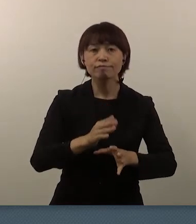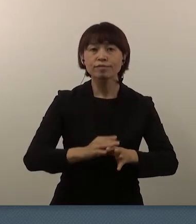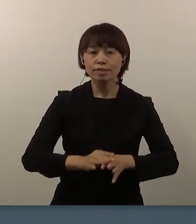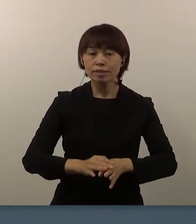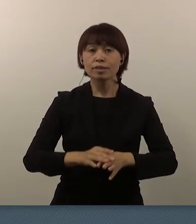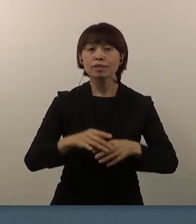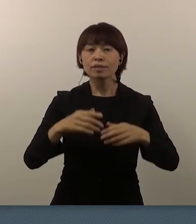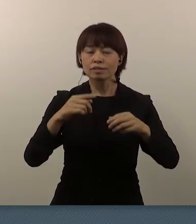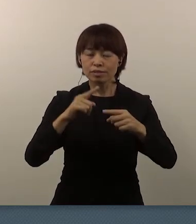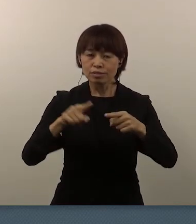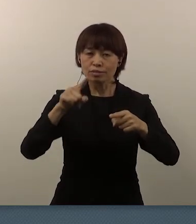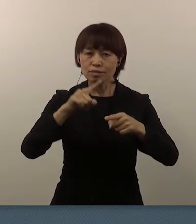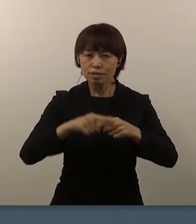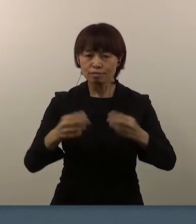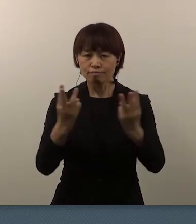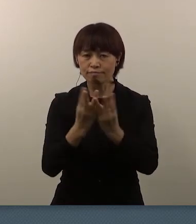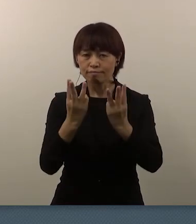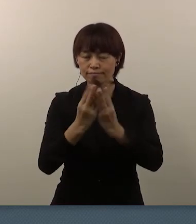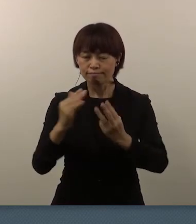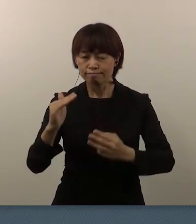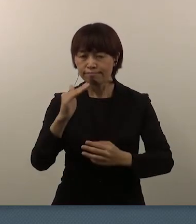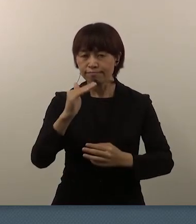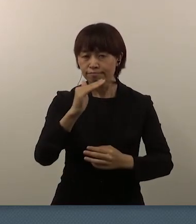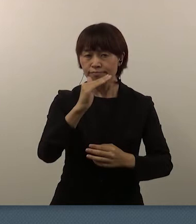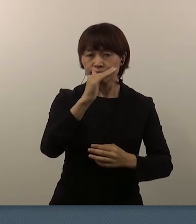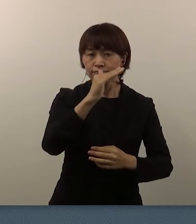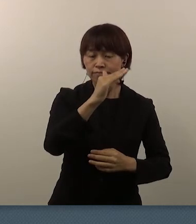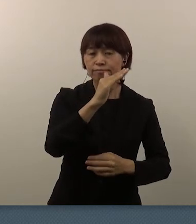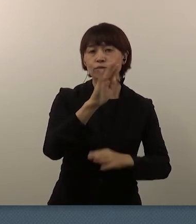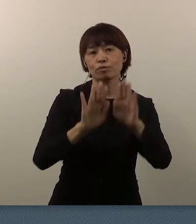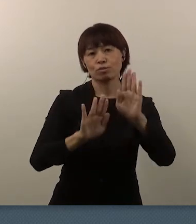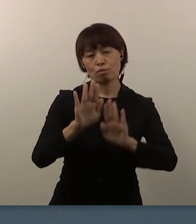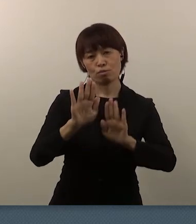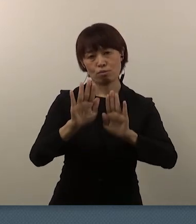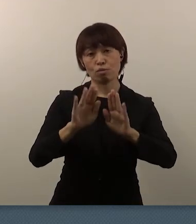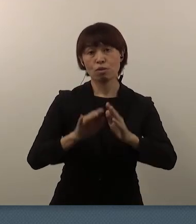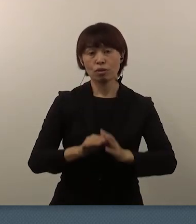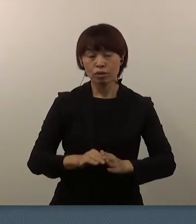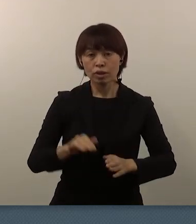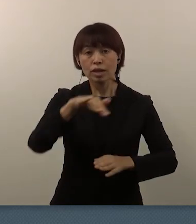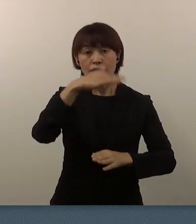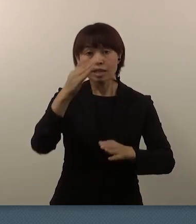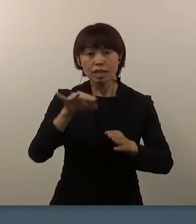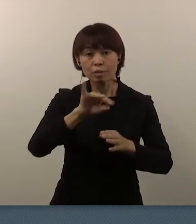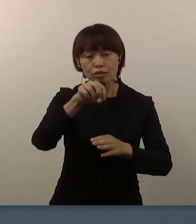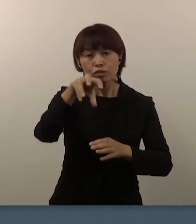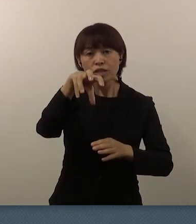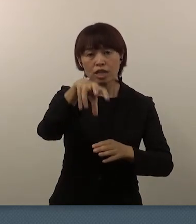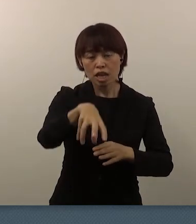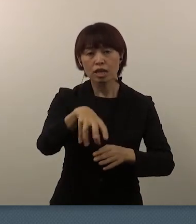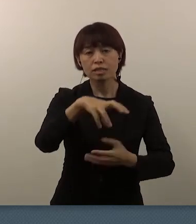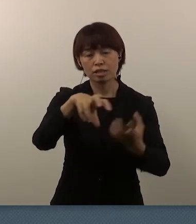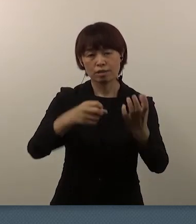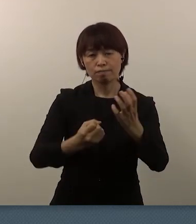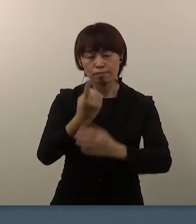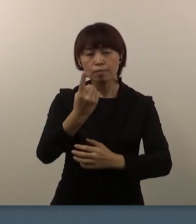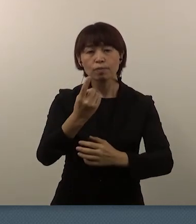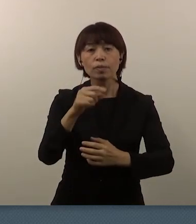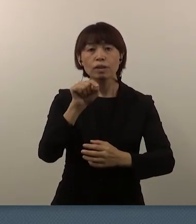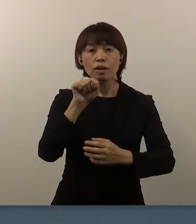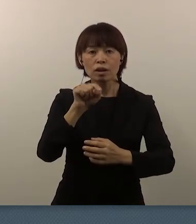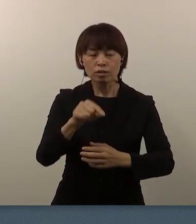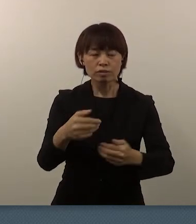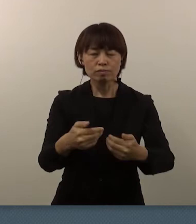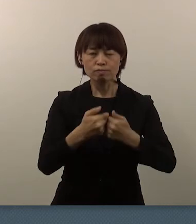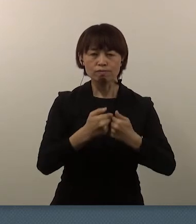その数値は上がってきているということもありました。津久井やまゆり園事件で一番衝撃だったのは、そういうその共に